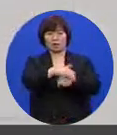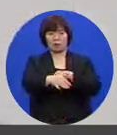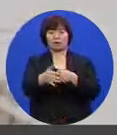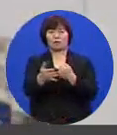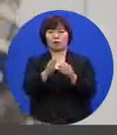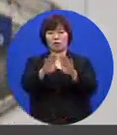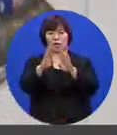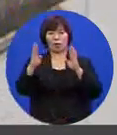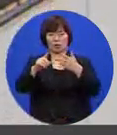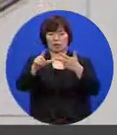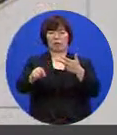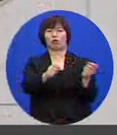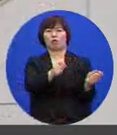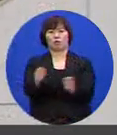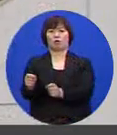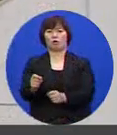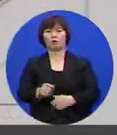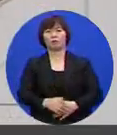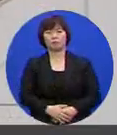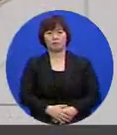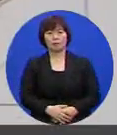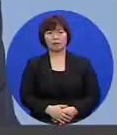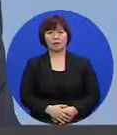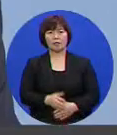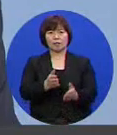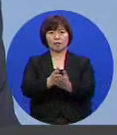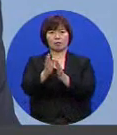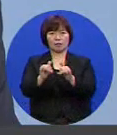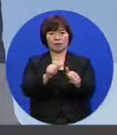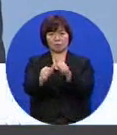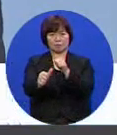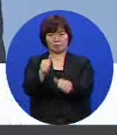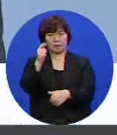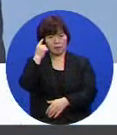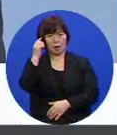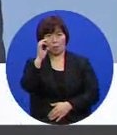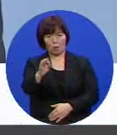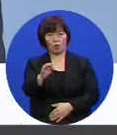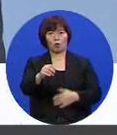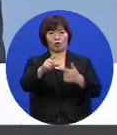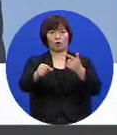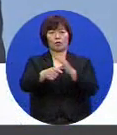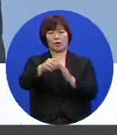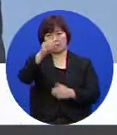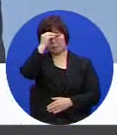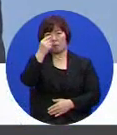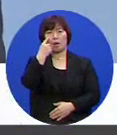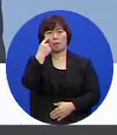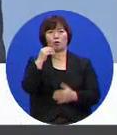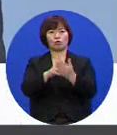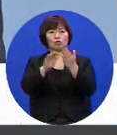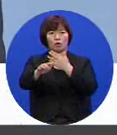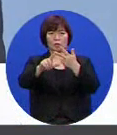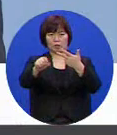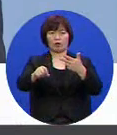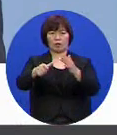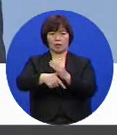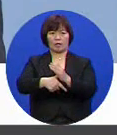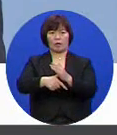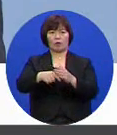개관을 7월로 늦췄습니다. 전문가들 자문을 거쳐서 6월 달에 시범 운영을 하고 7월